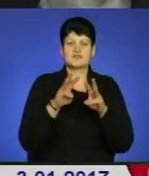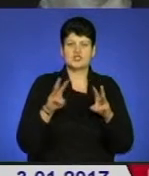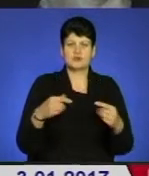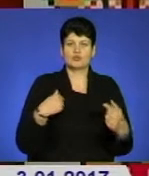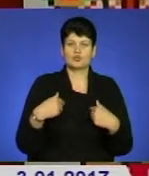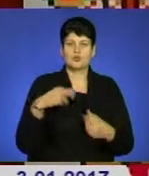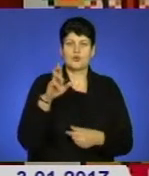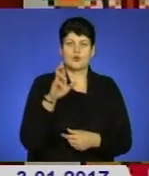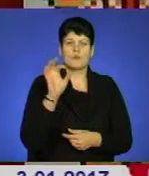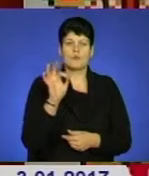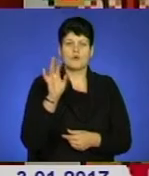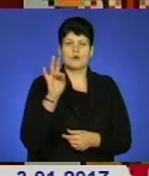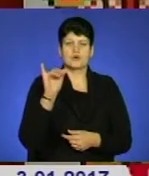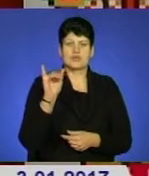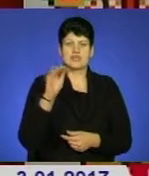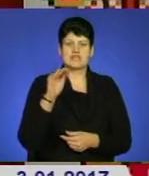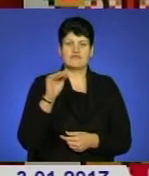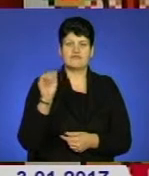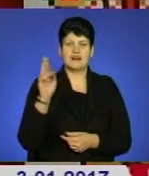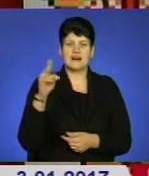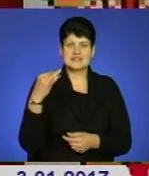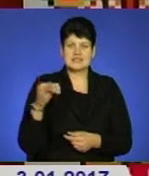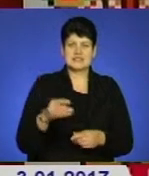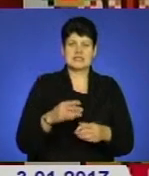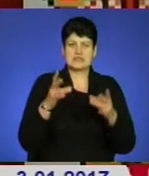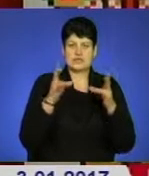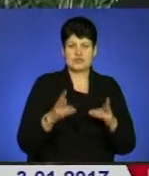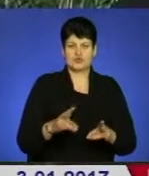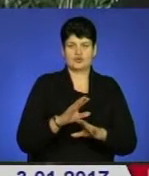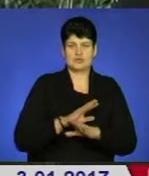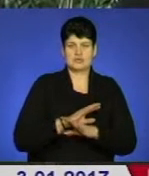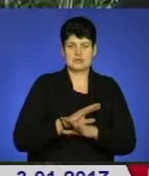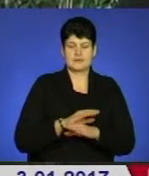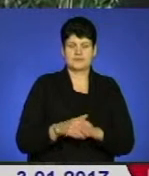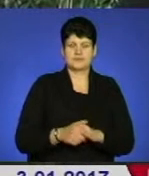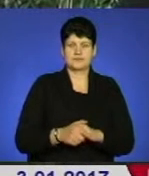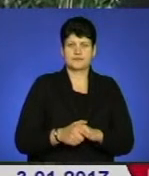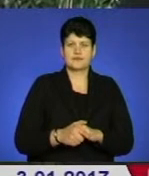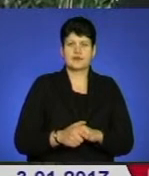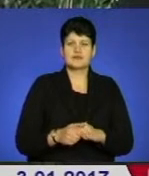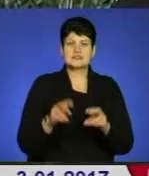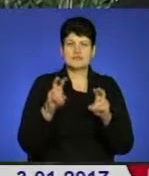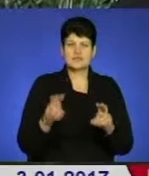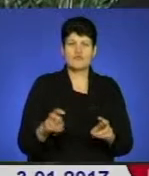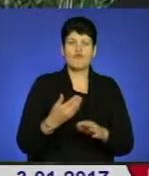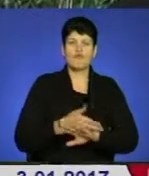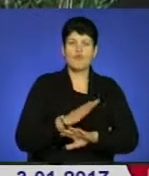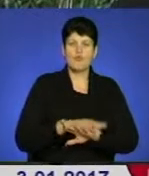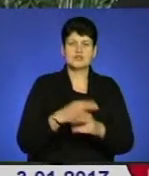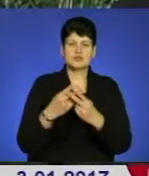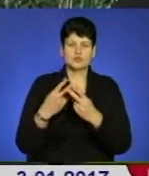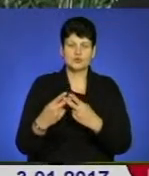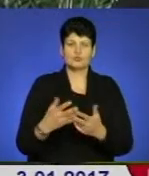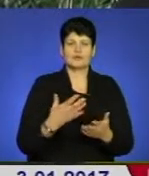трагічно загинув. А ще ім'я Степан – це ім'я першого християнина-мученика. Сама його біографія – сидів в польських тюрмах, сидів в